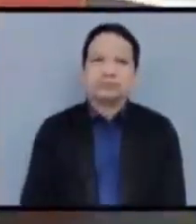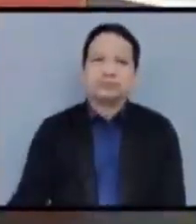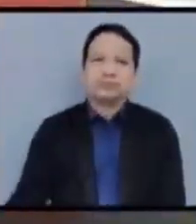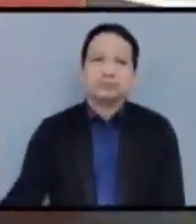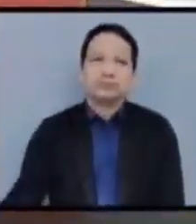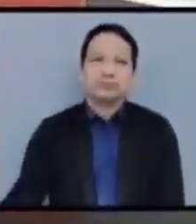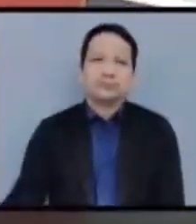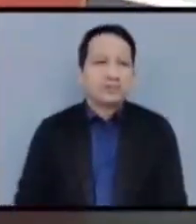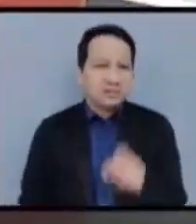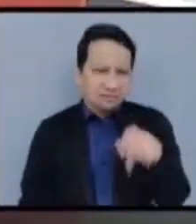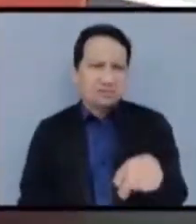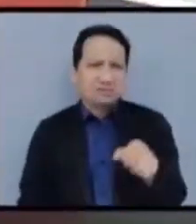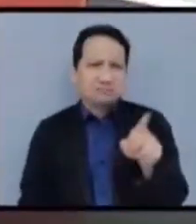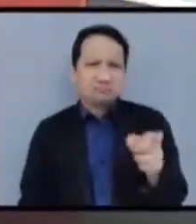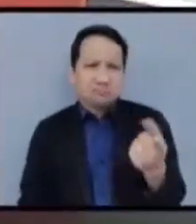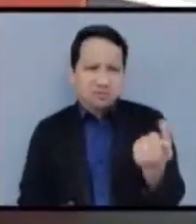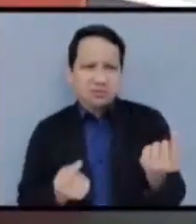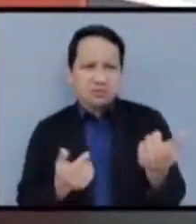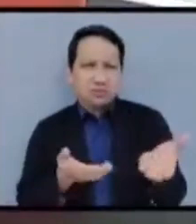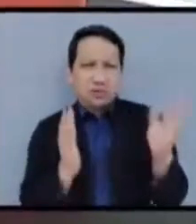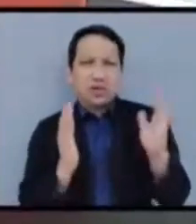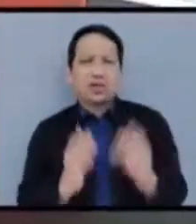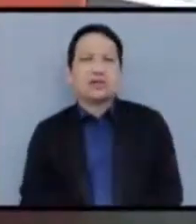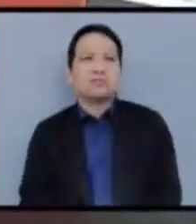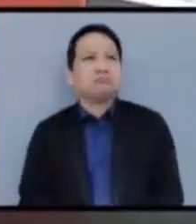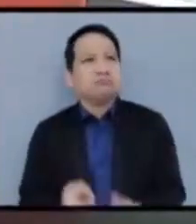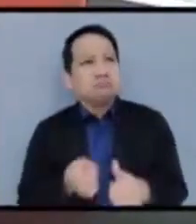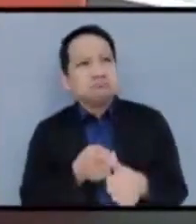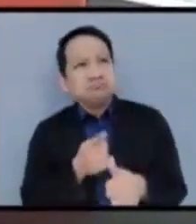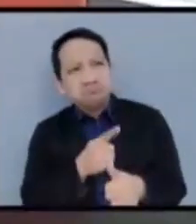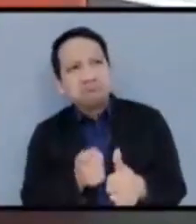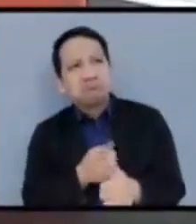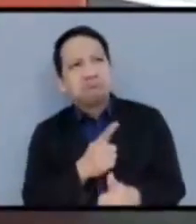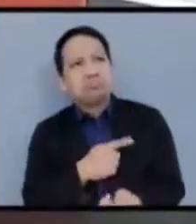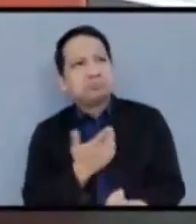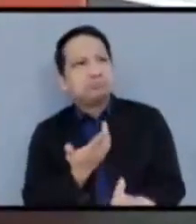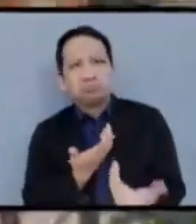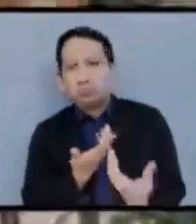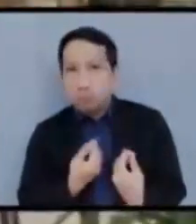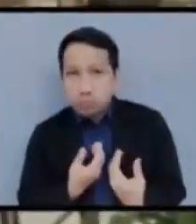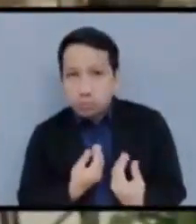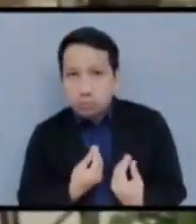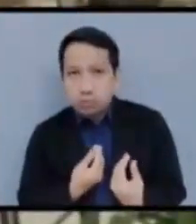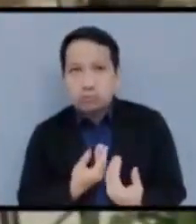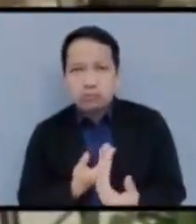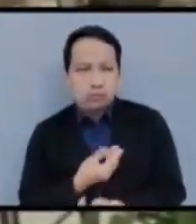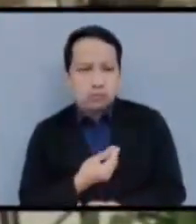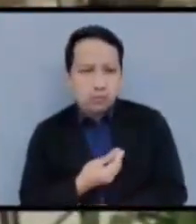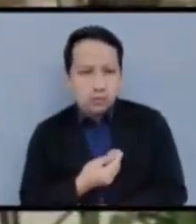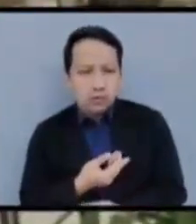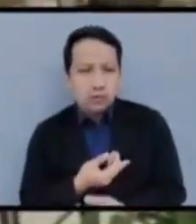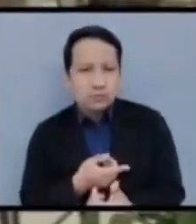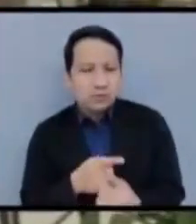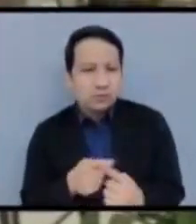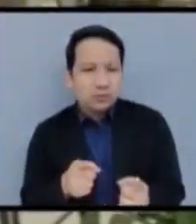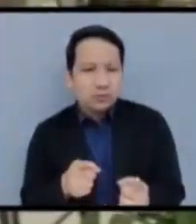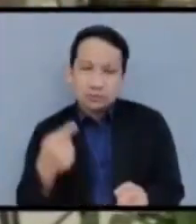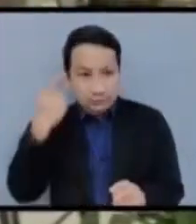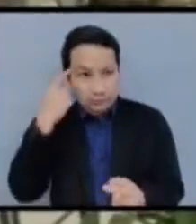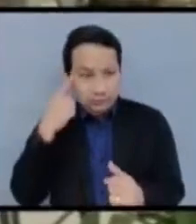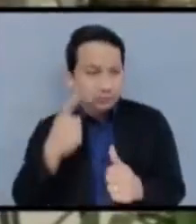Just do it, like It's scary at first, and I didn't want to do it because I don't think that I